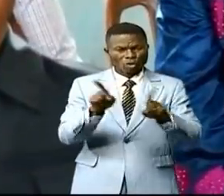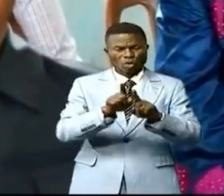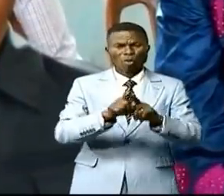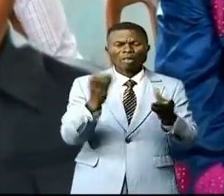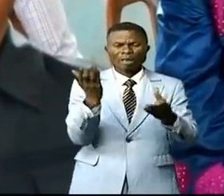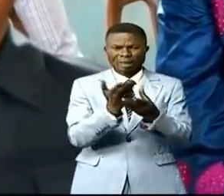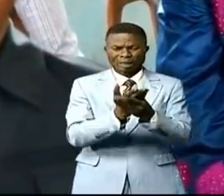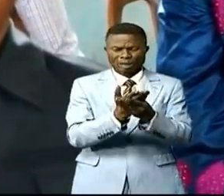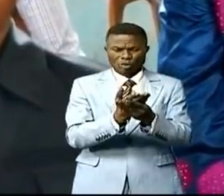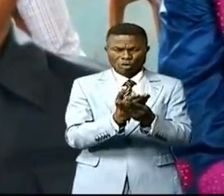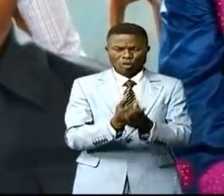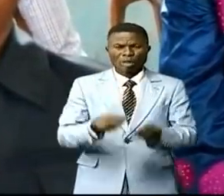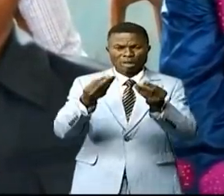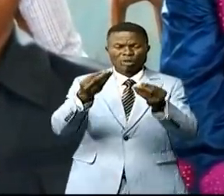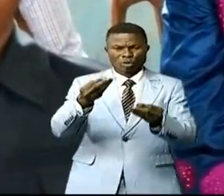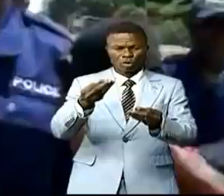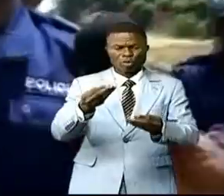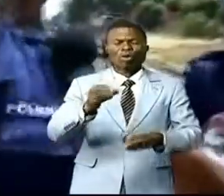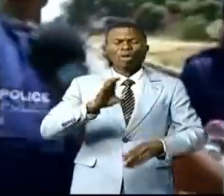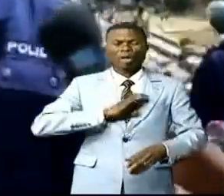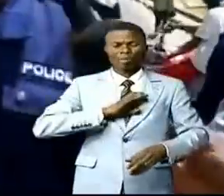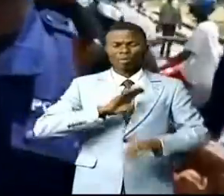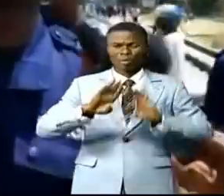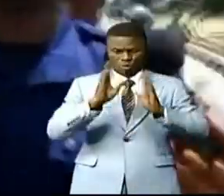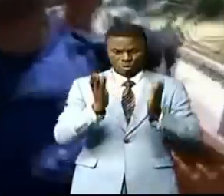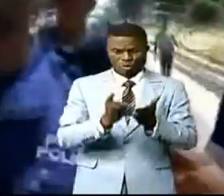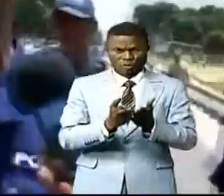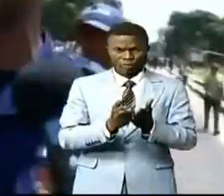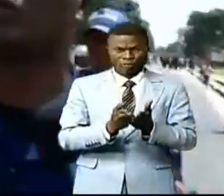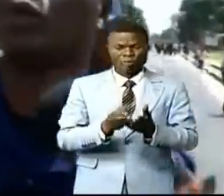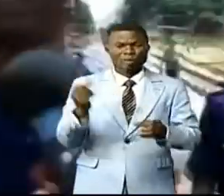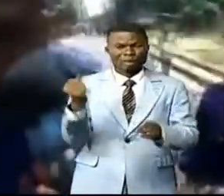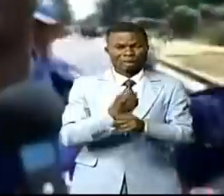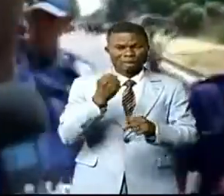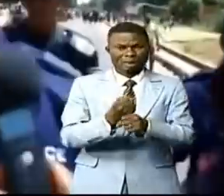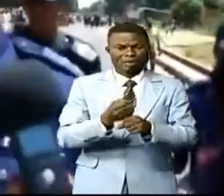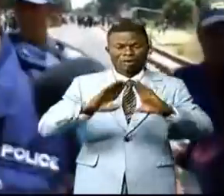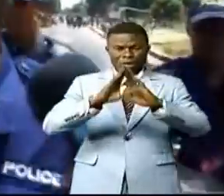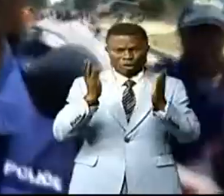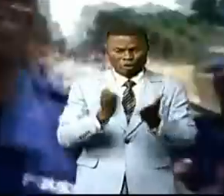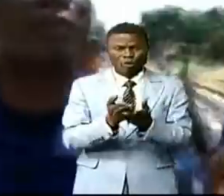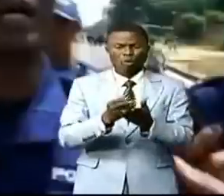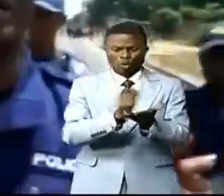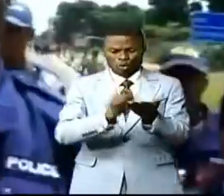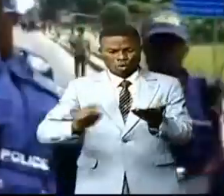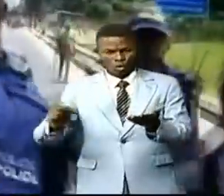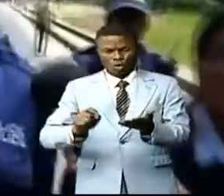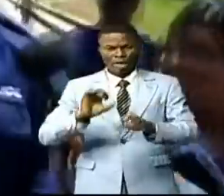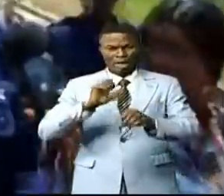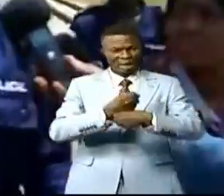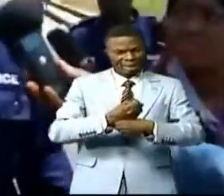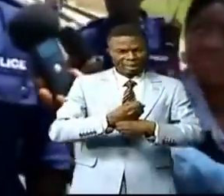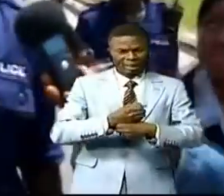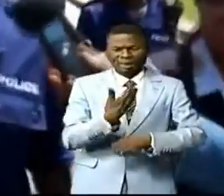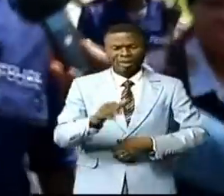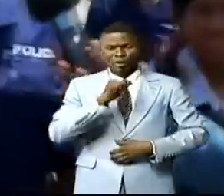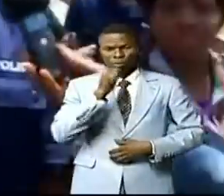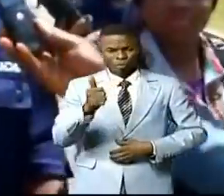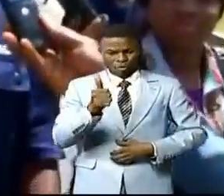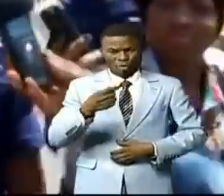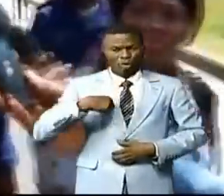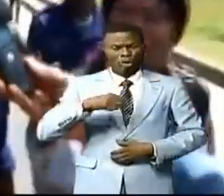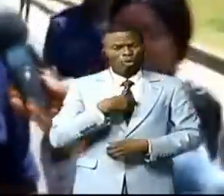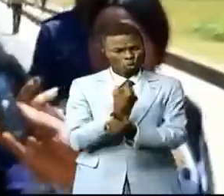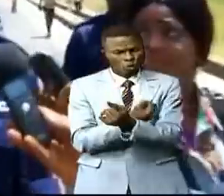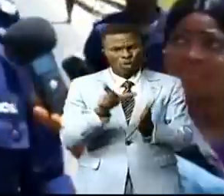qui régissent la pensée. Nous sommes dans un métier où tout est prescrit, on n'invente pas la roue. Nous allons nous